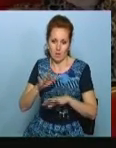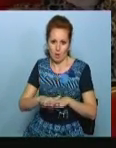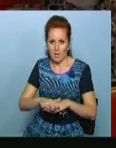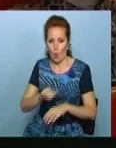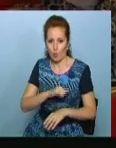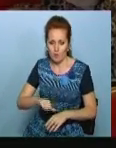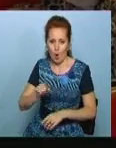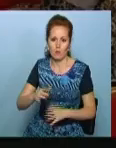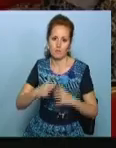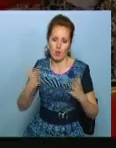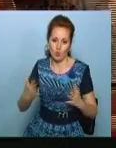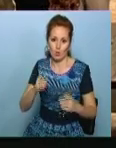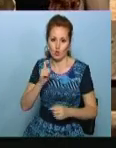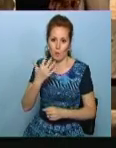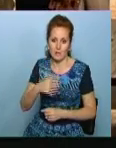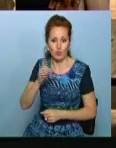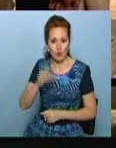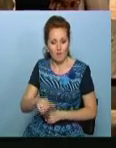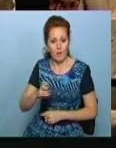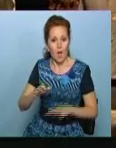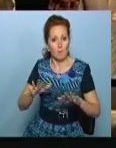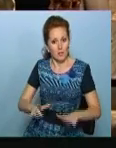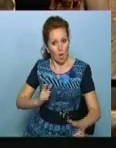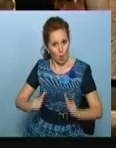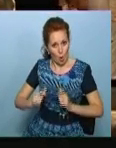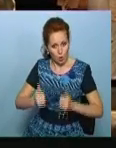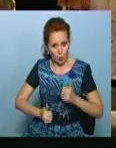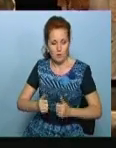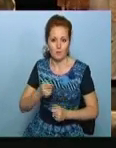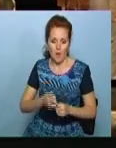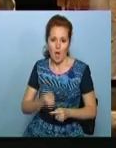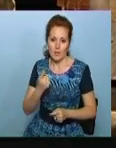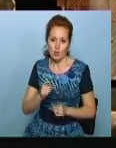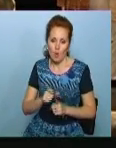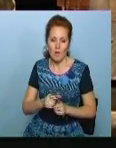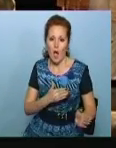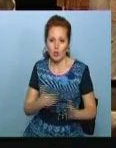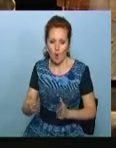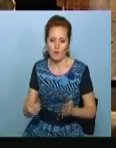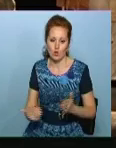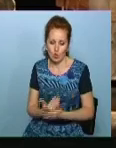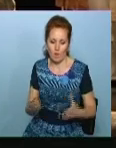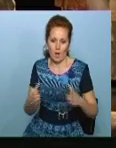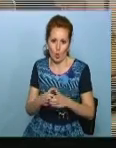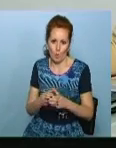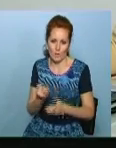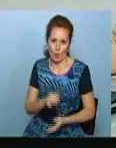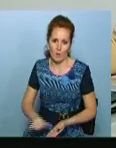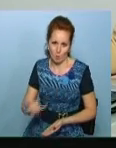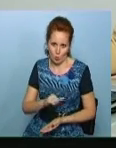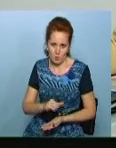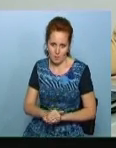училище» большой, 150 человек на место. И, как говорят преподаватели, они снова готовы набрать группу из Удмуртии.